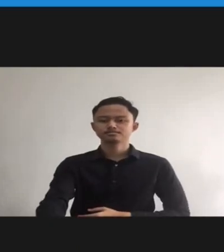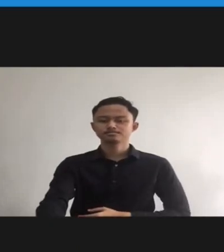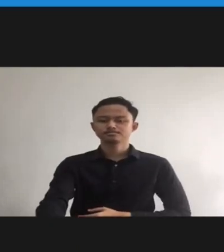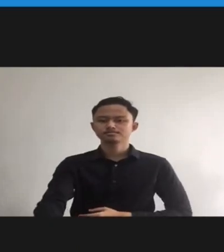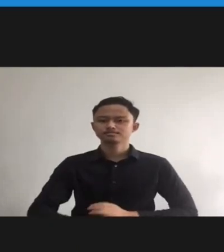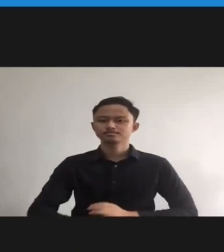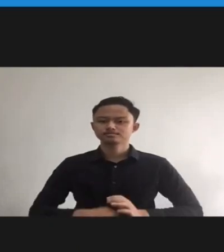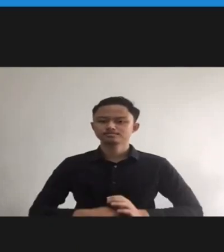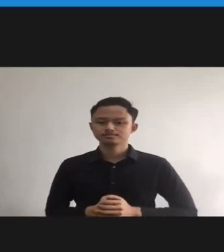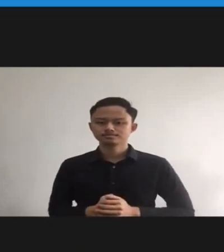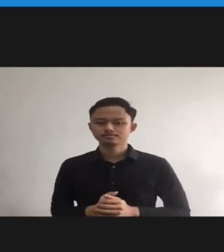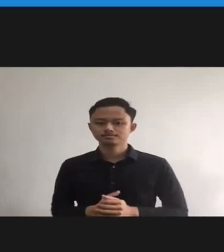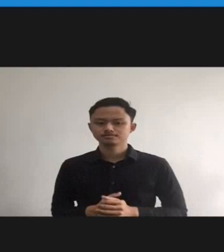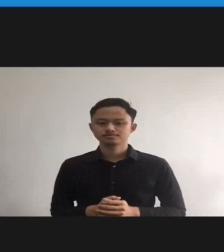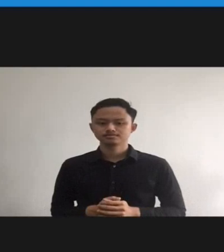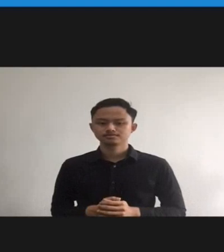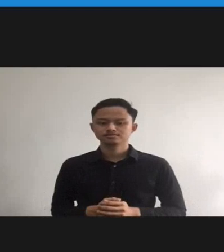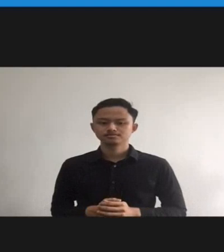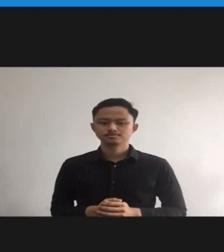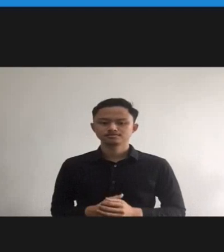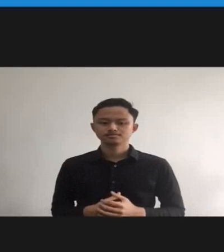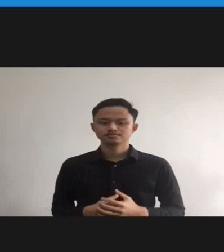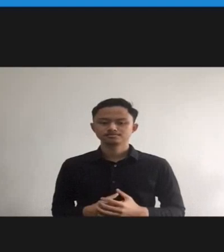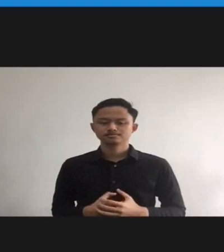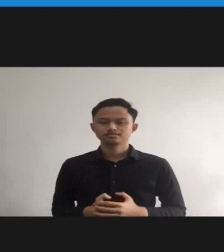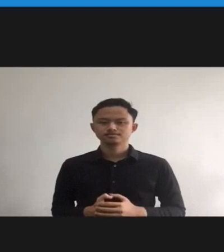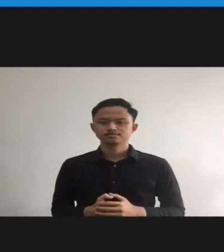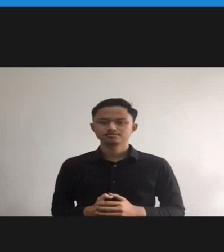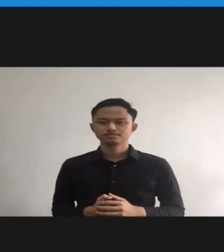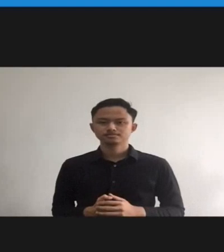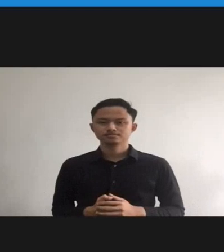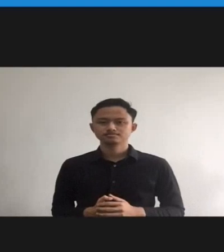Ya, kegawat darurat ya.